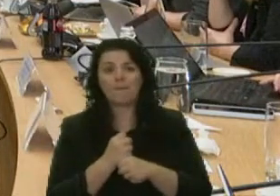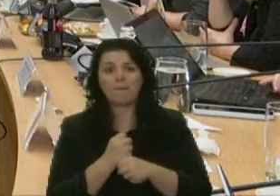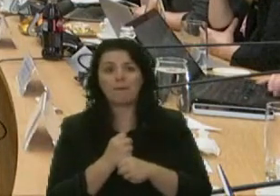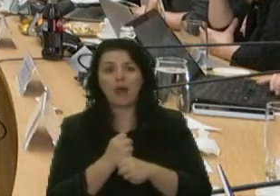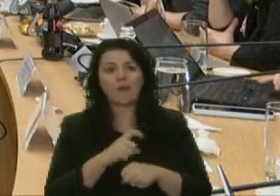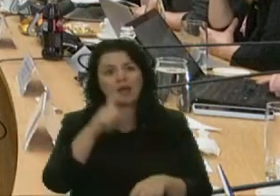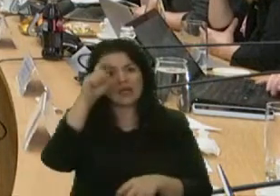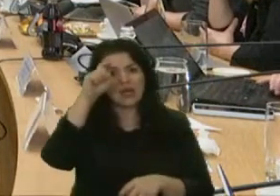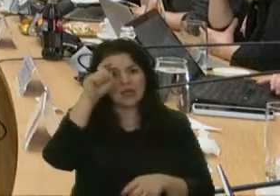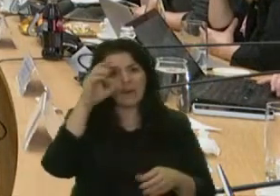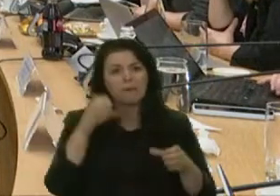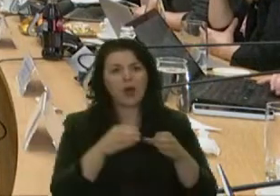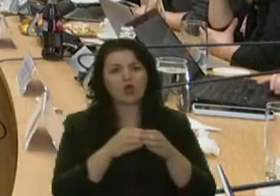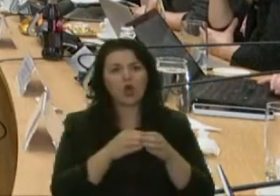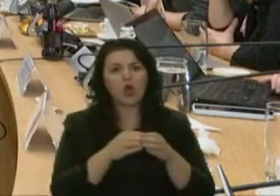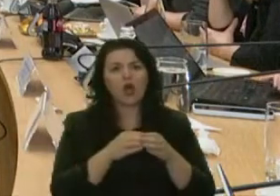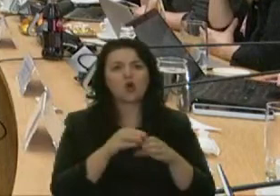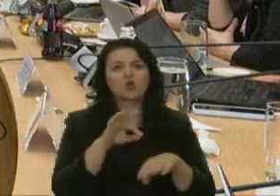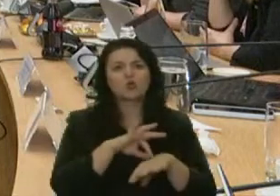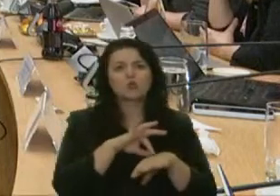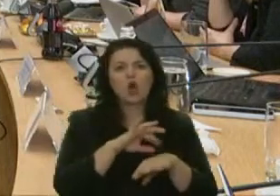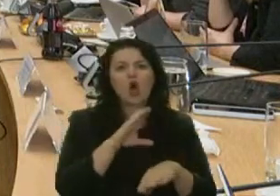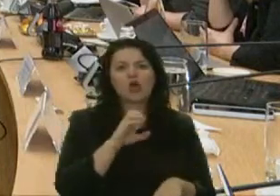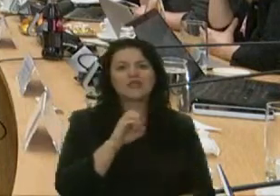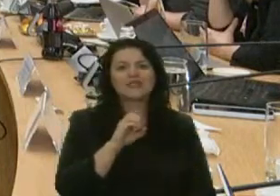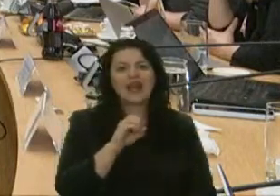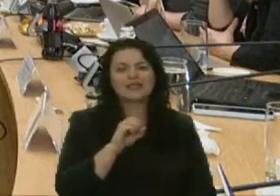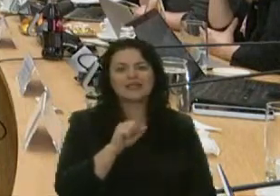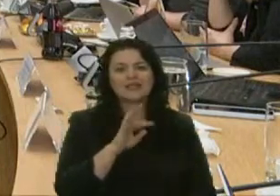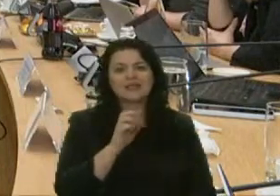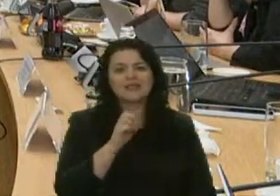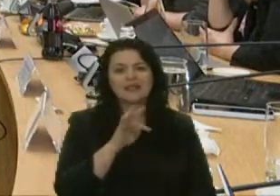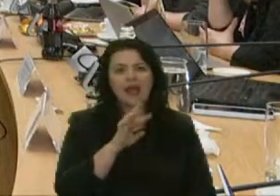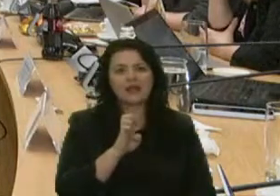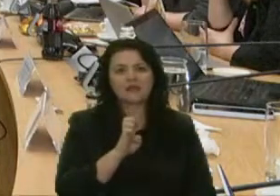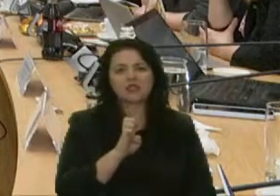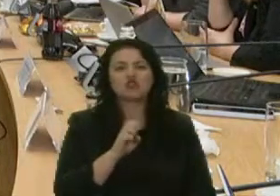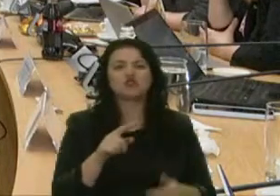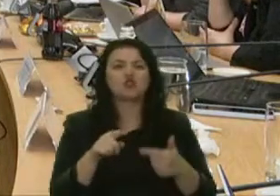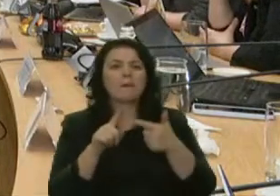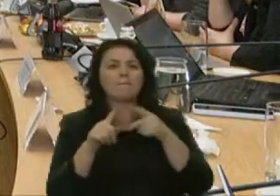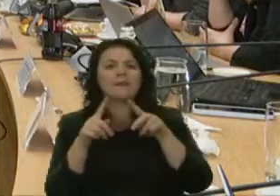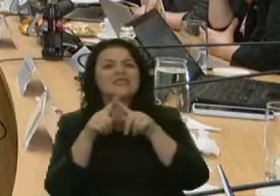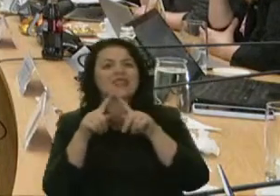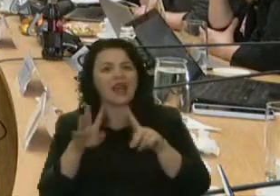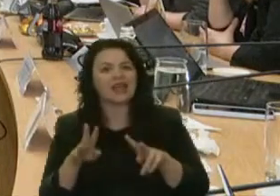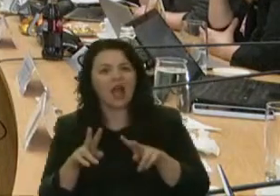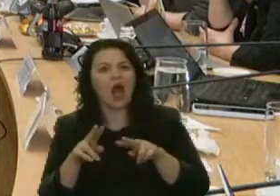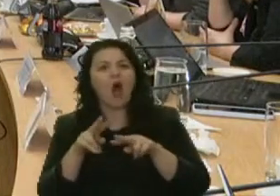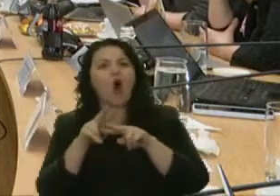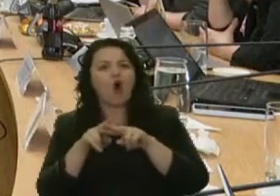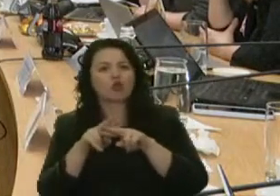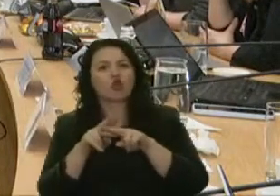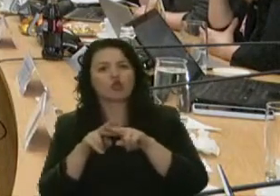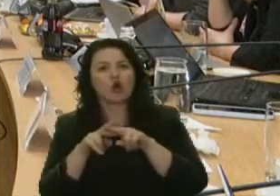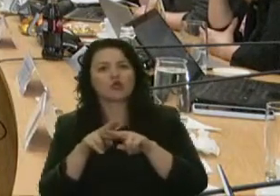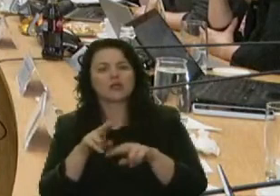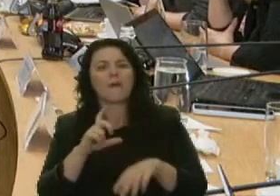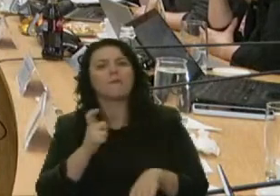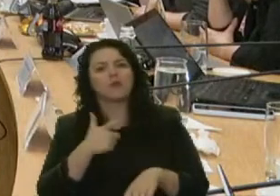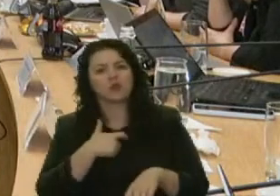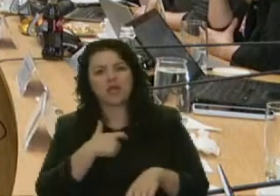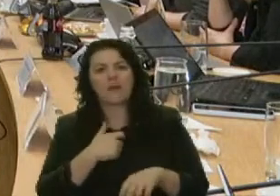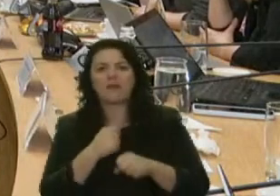încredere că împreună cu profesorul constantea și cu ceea ce facem cu biserica ortodoxă vom putea veni cu un sprijin